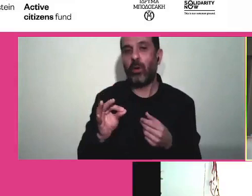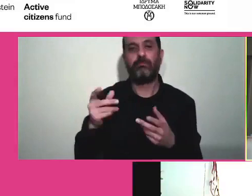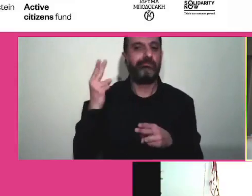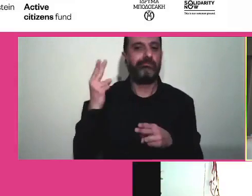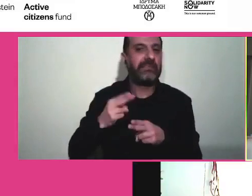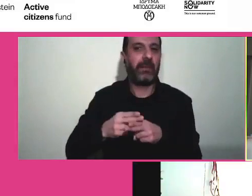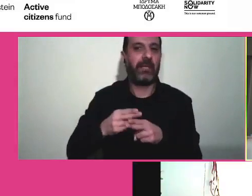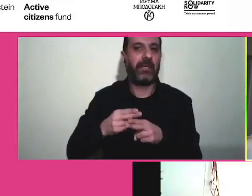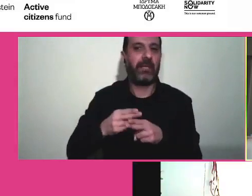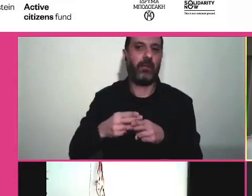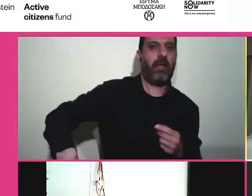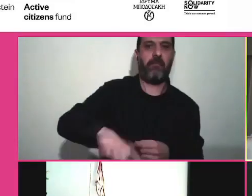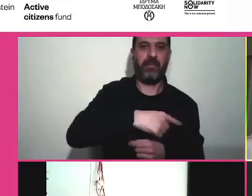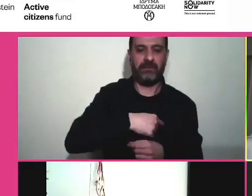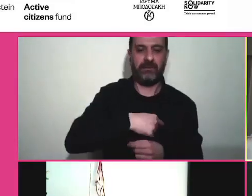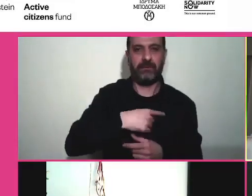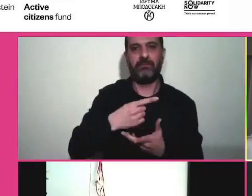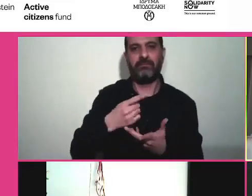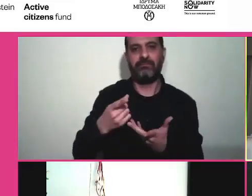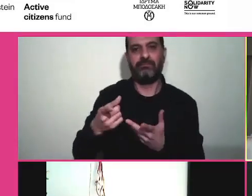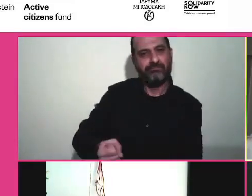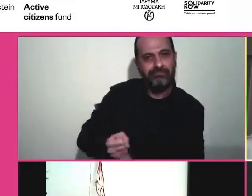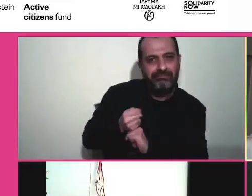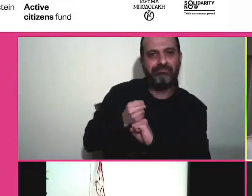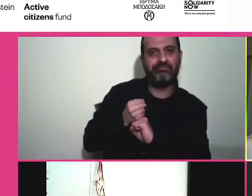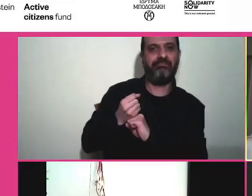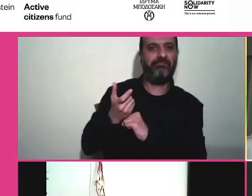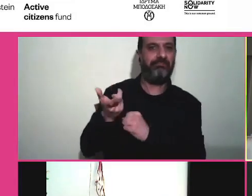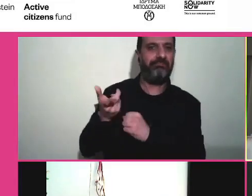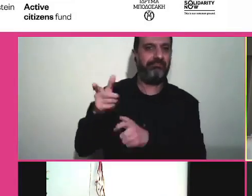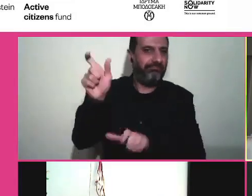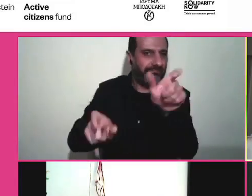μας να έχουμε κοντά μας ανθρώπους